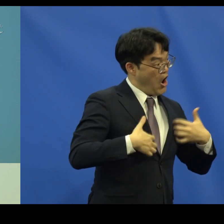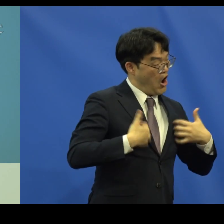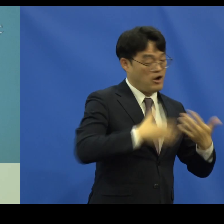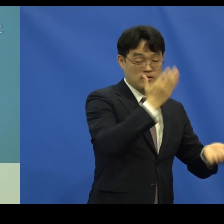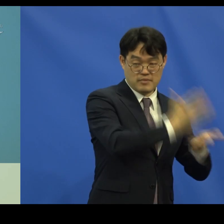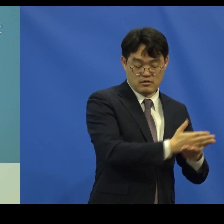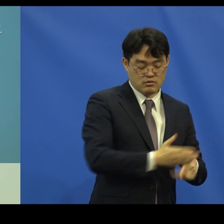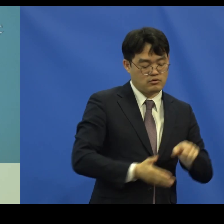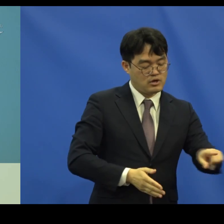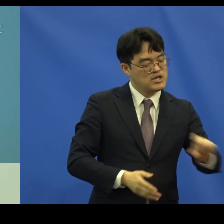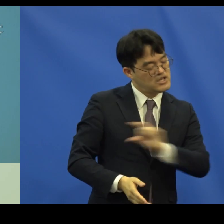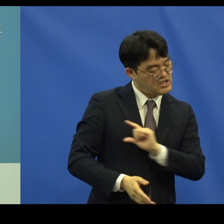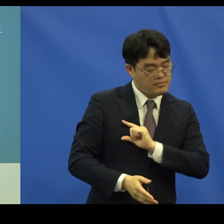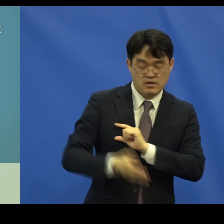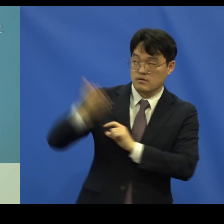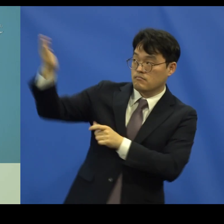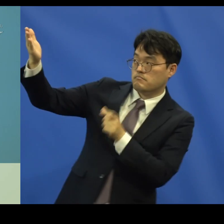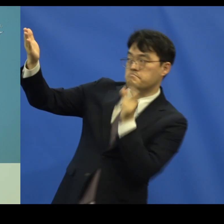것으로 기뻐하라.